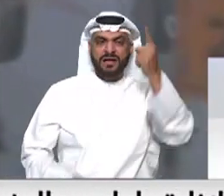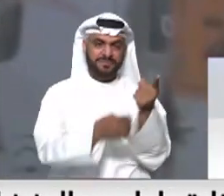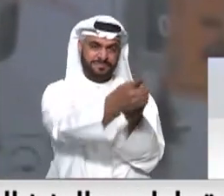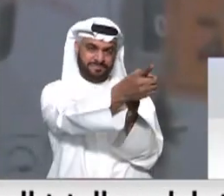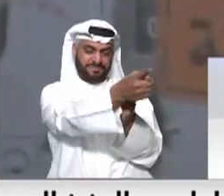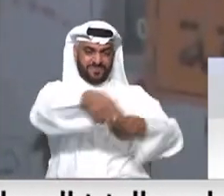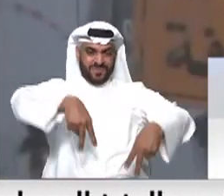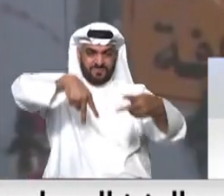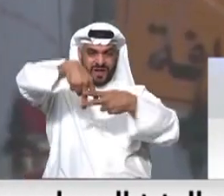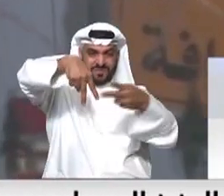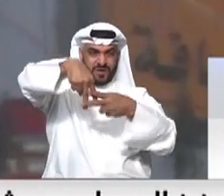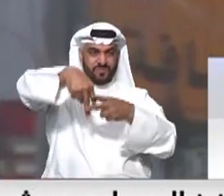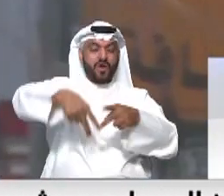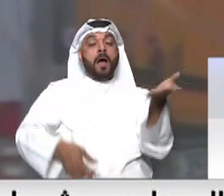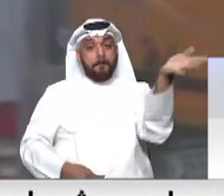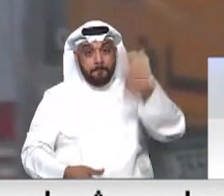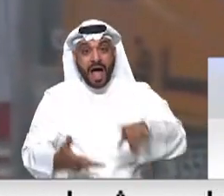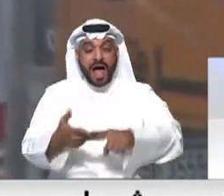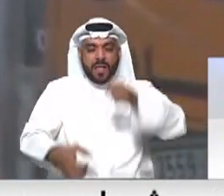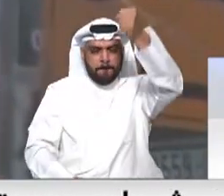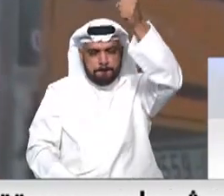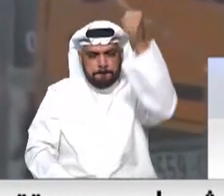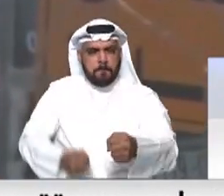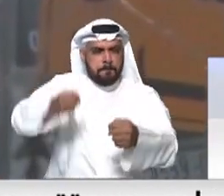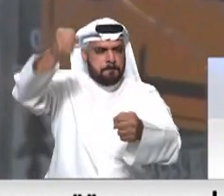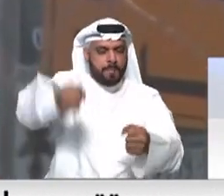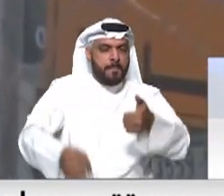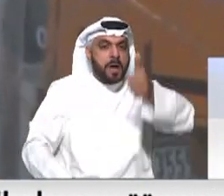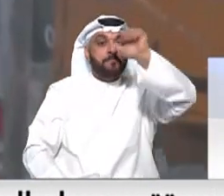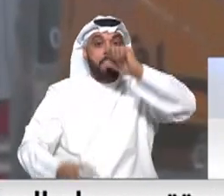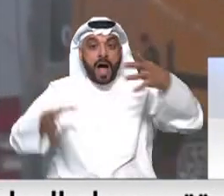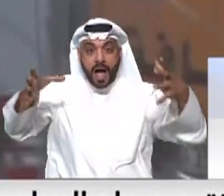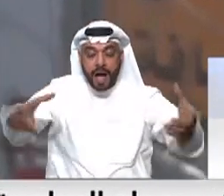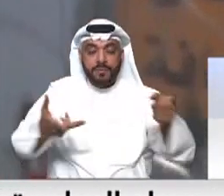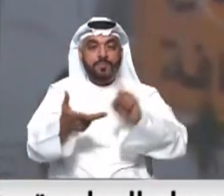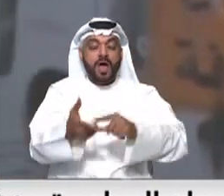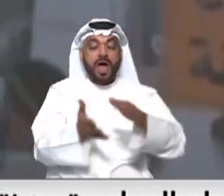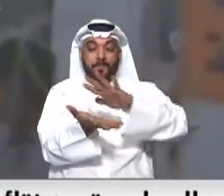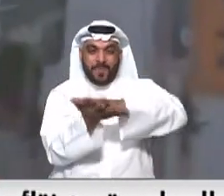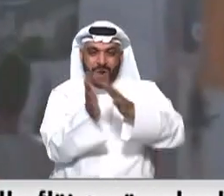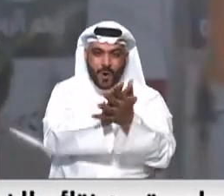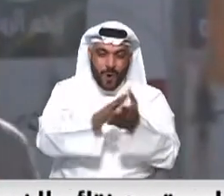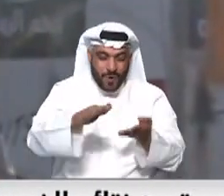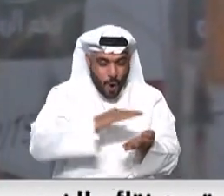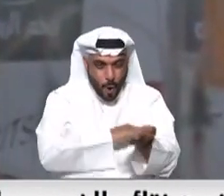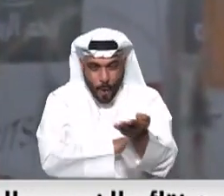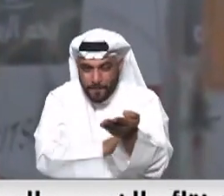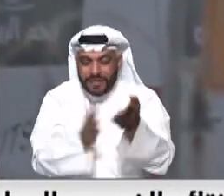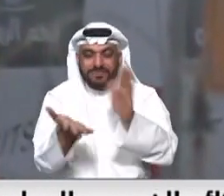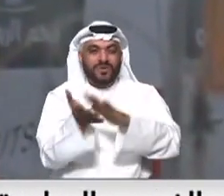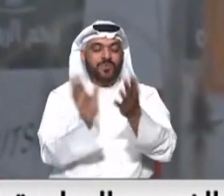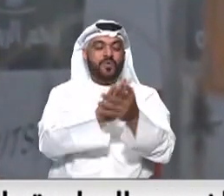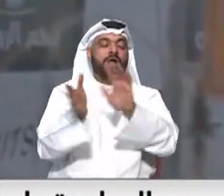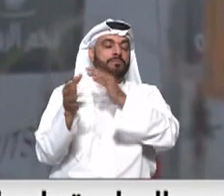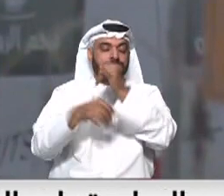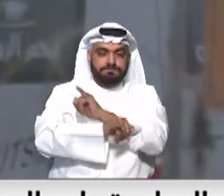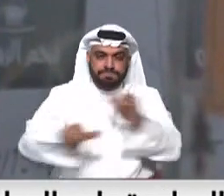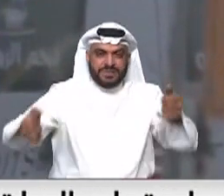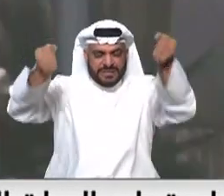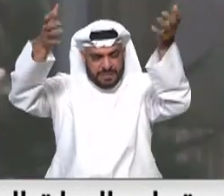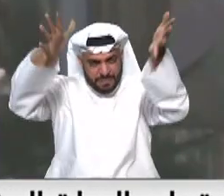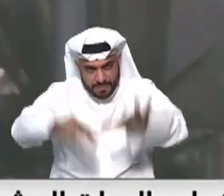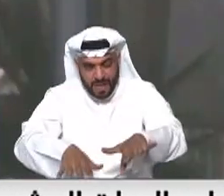الاحتلال خزانات المياه والمخا والواح الطاقه الشمسيه وحذرت من حرمان سكان